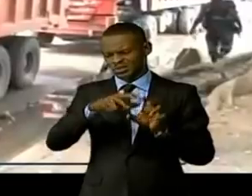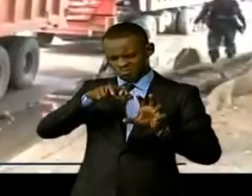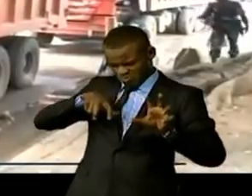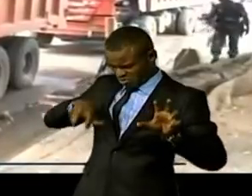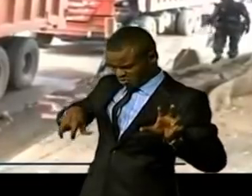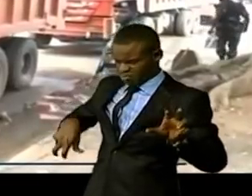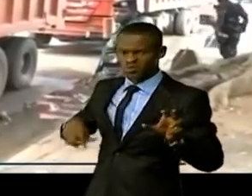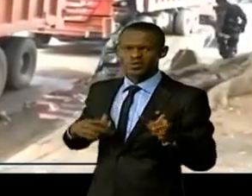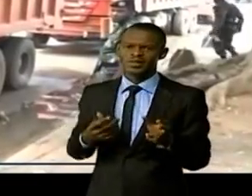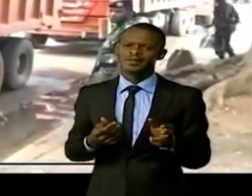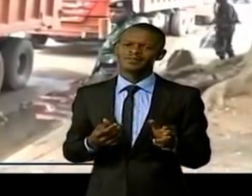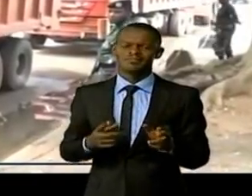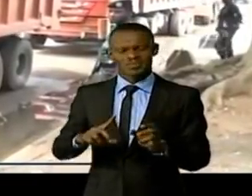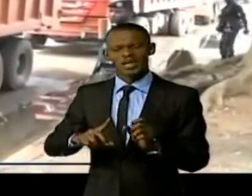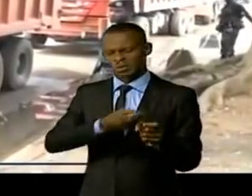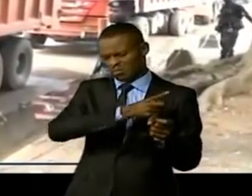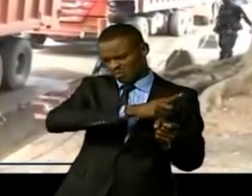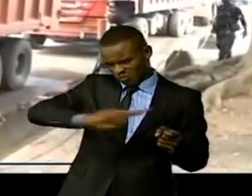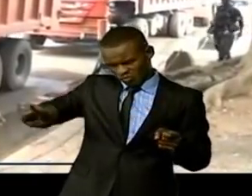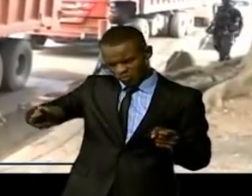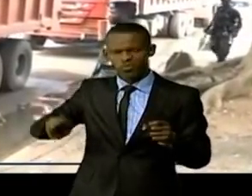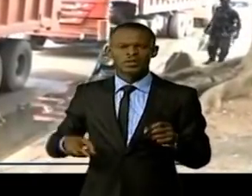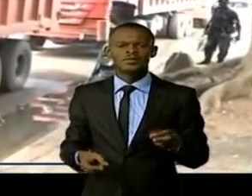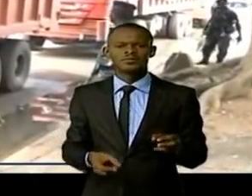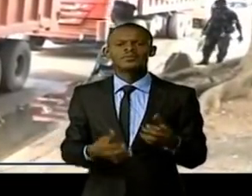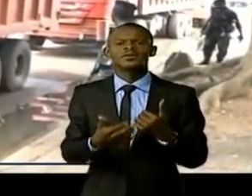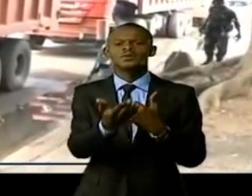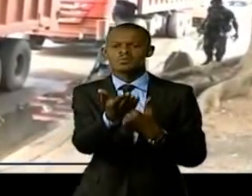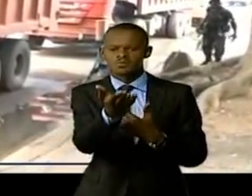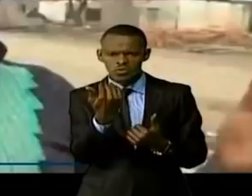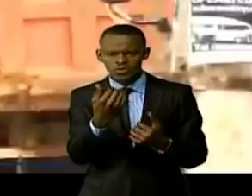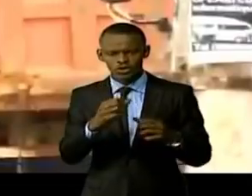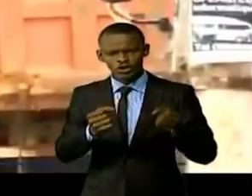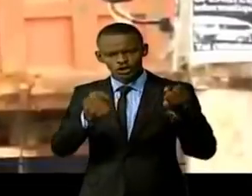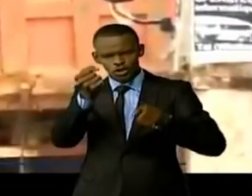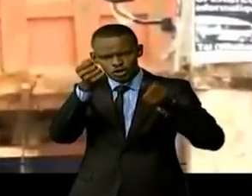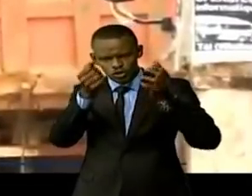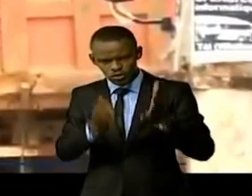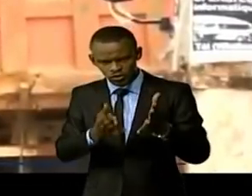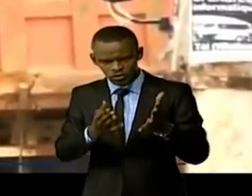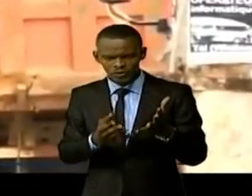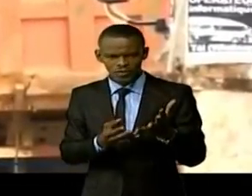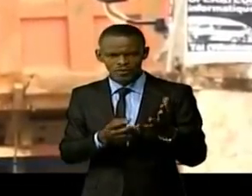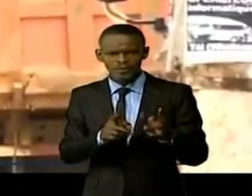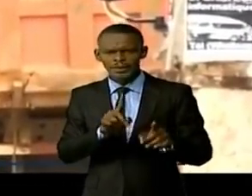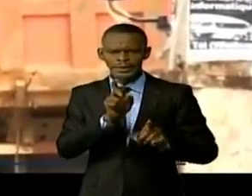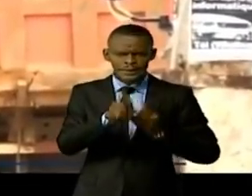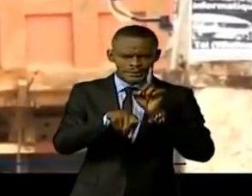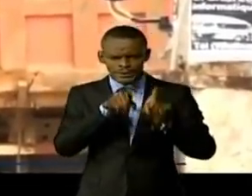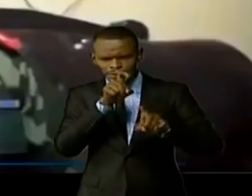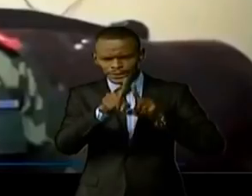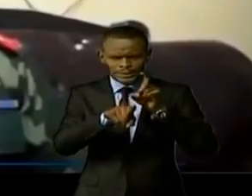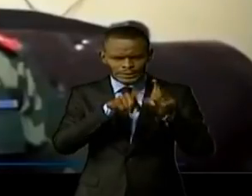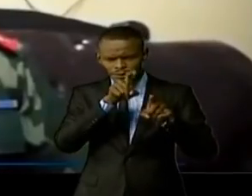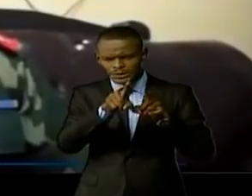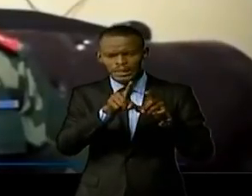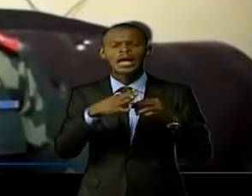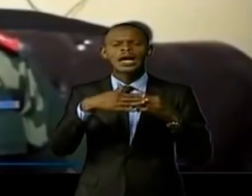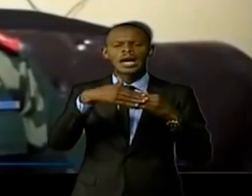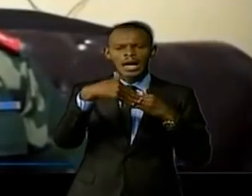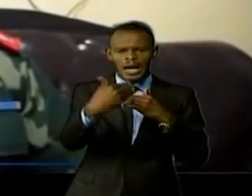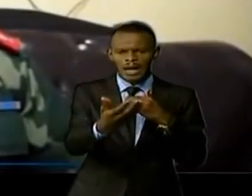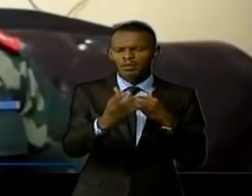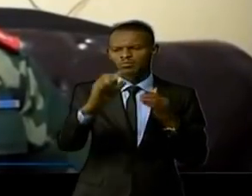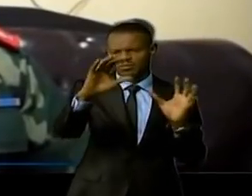a restitué les camions avec procès-verbal en annexe entre les mains de l'officier du ministère public près de la haute cour